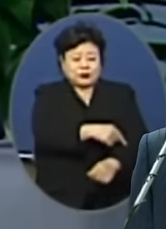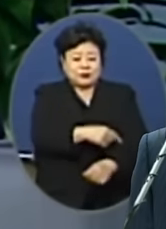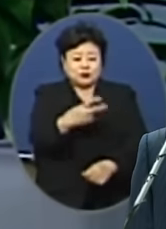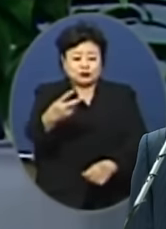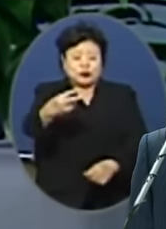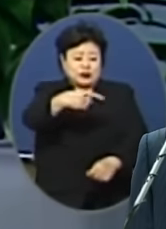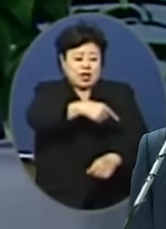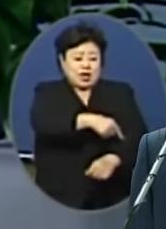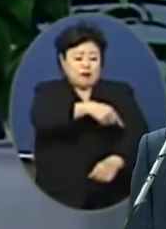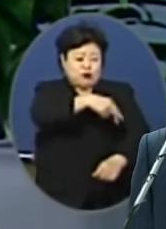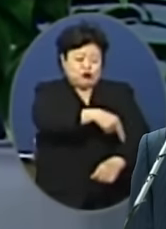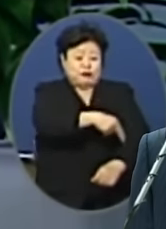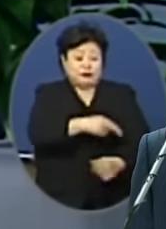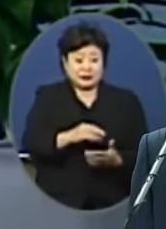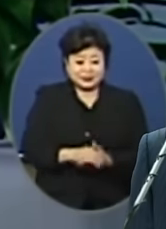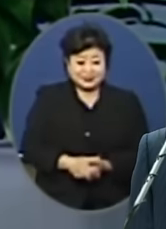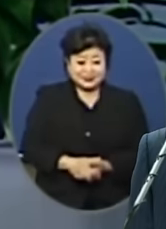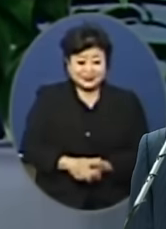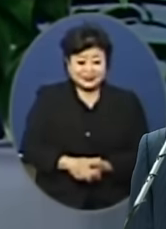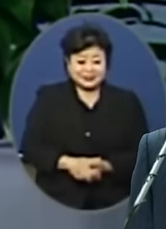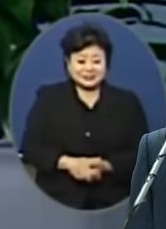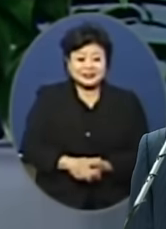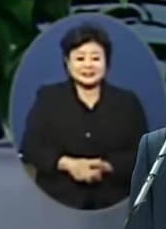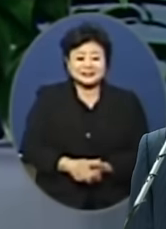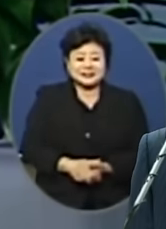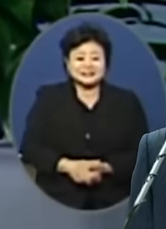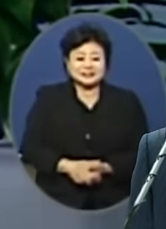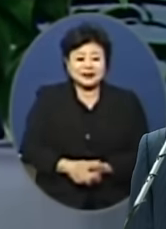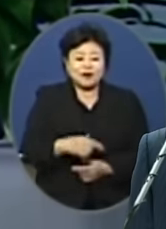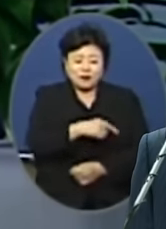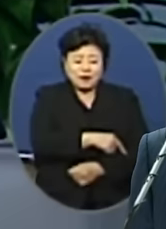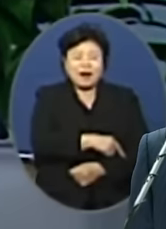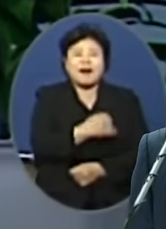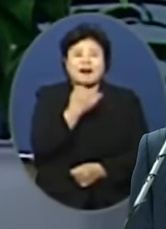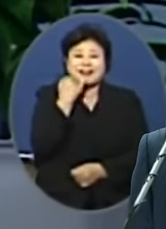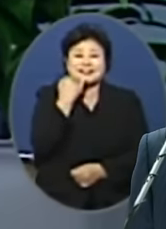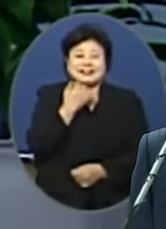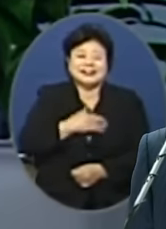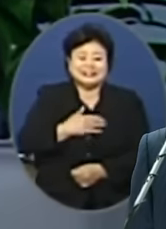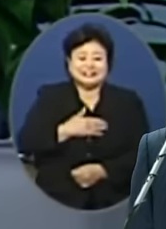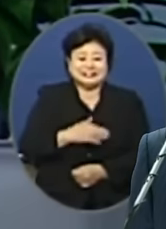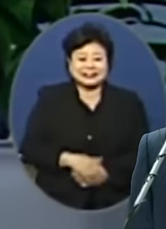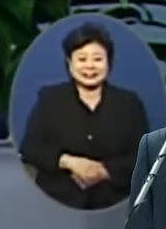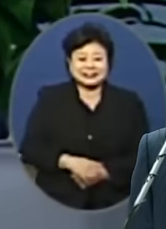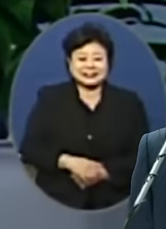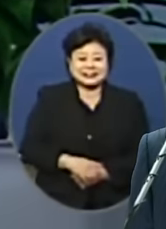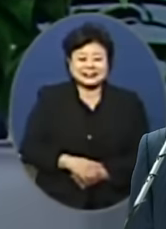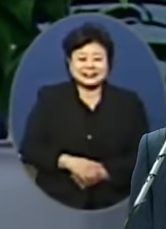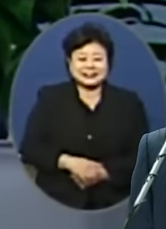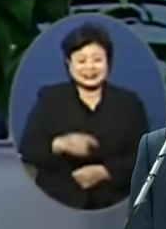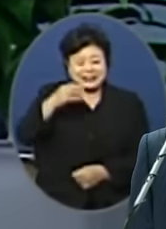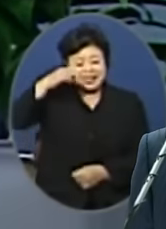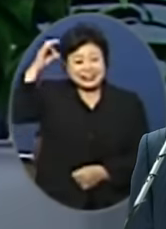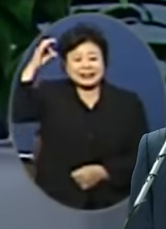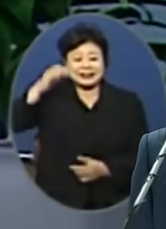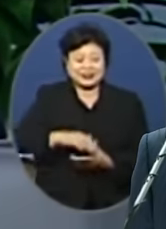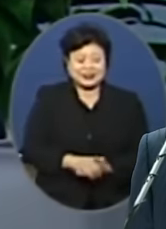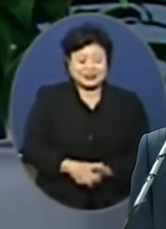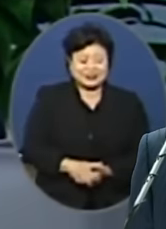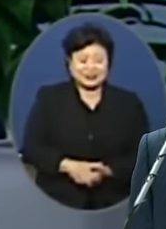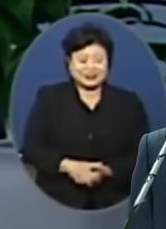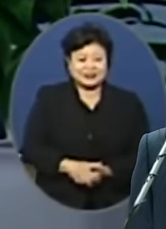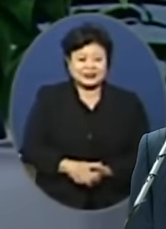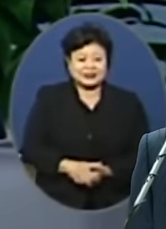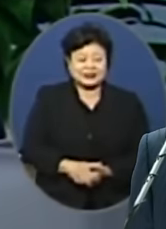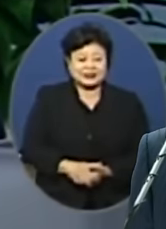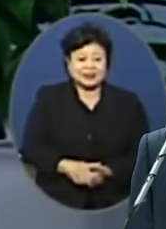맞은 것이 아니라 두 번이나 맞았다. 아, 그럼 맞아도 괜찮군요. 그 생각이 납니다.